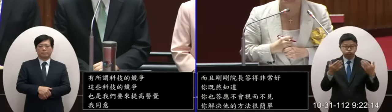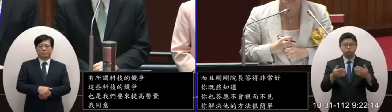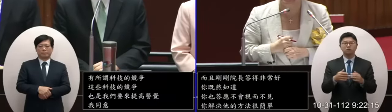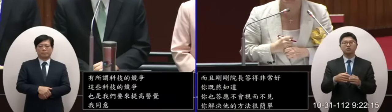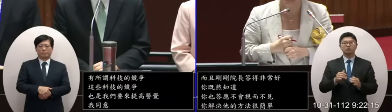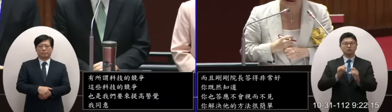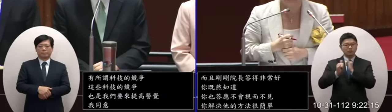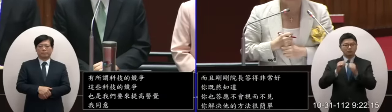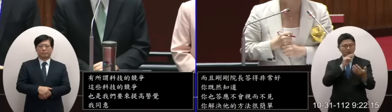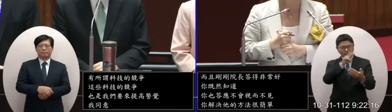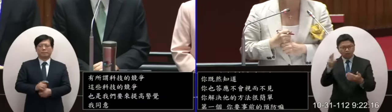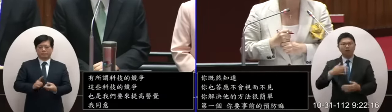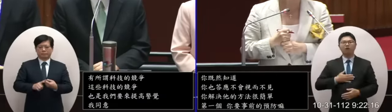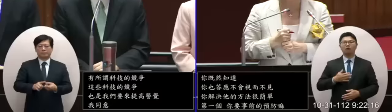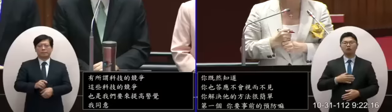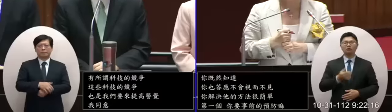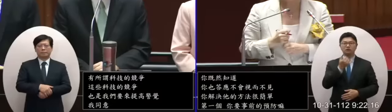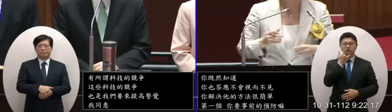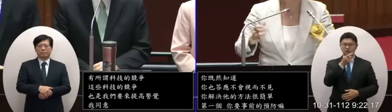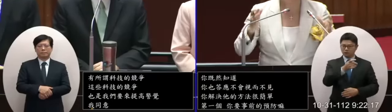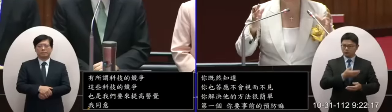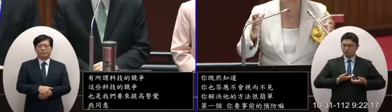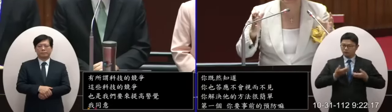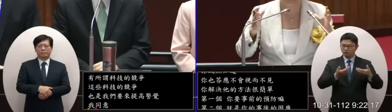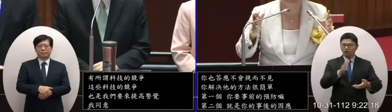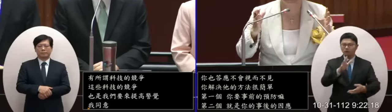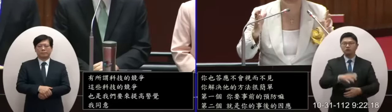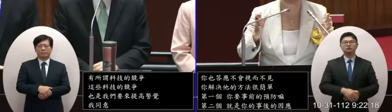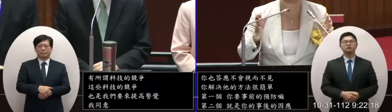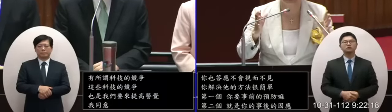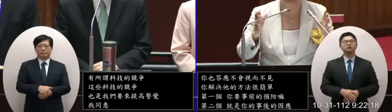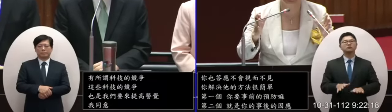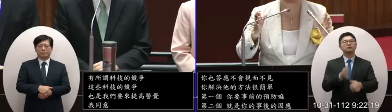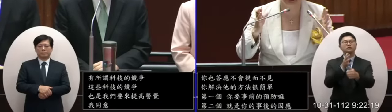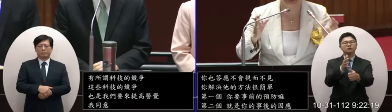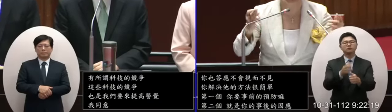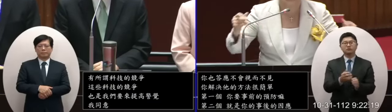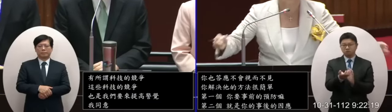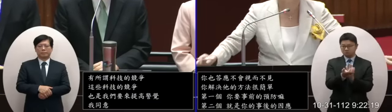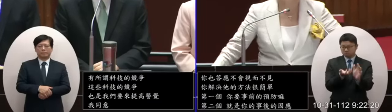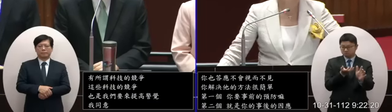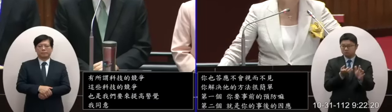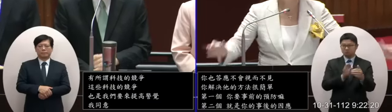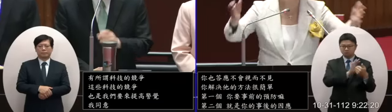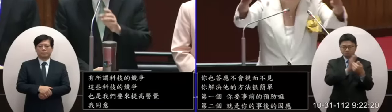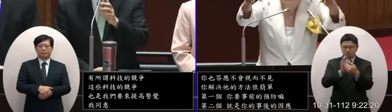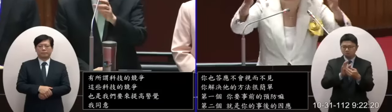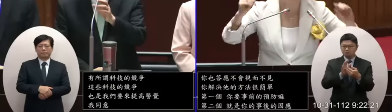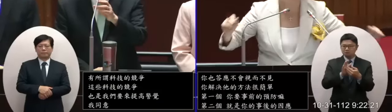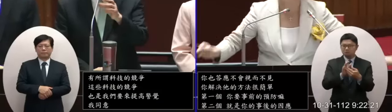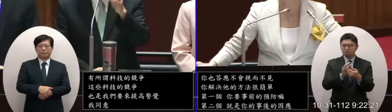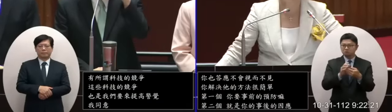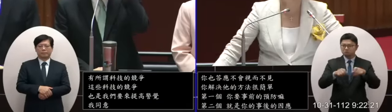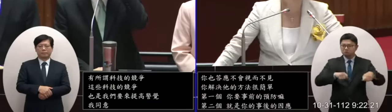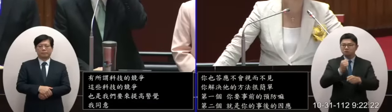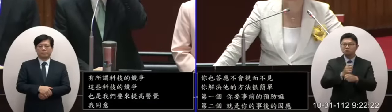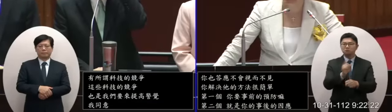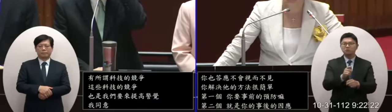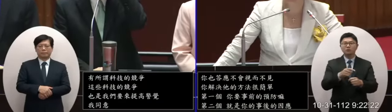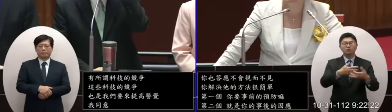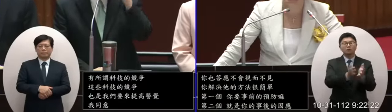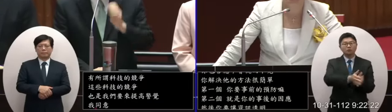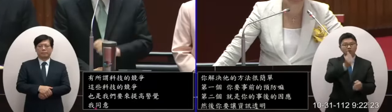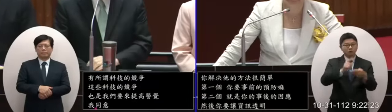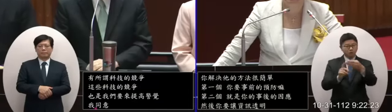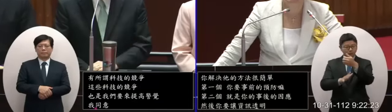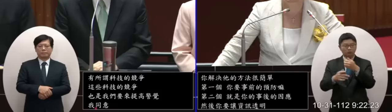嘛，对不对，院长？好， 对， 那我就请问了，你事前的预防动作做了什么？那个部长可以或主